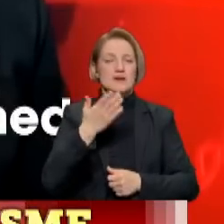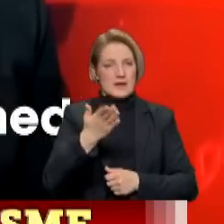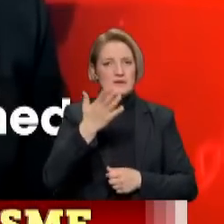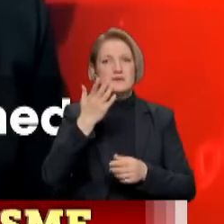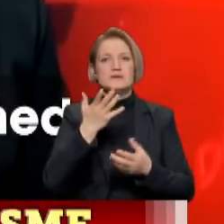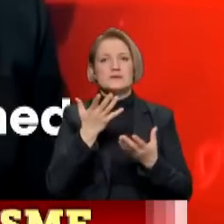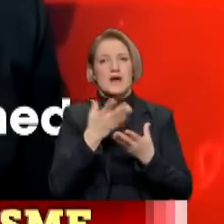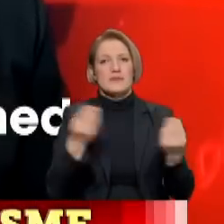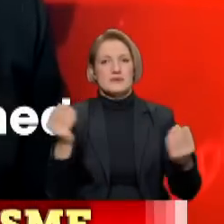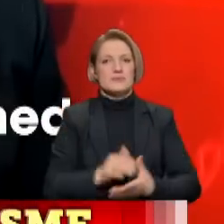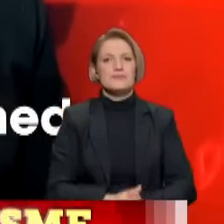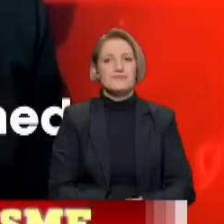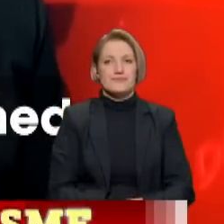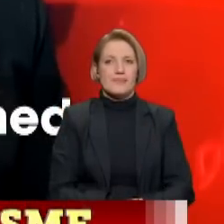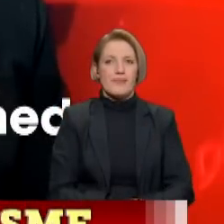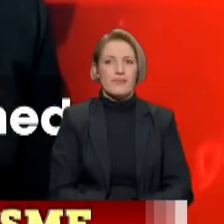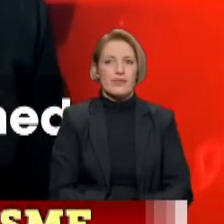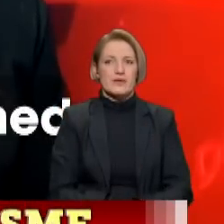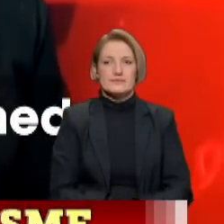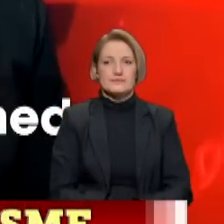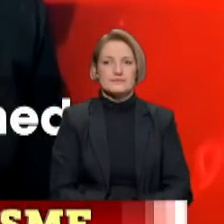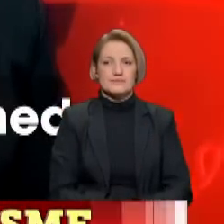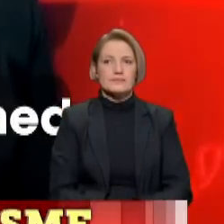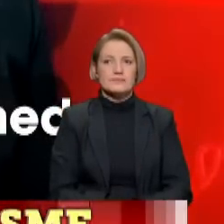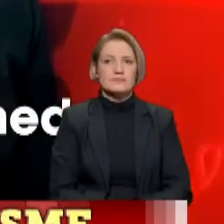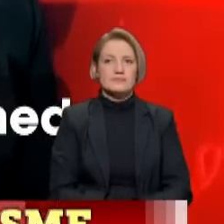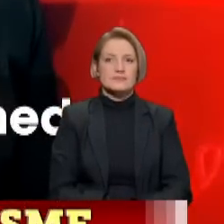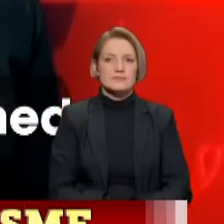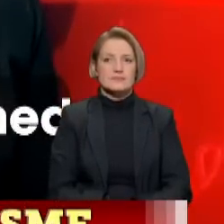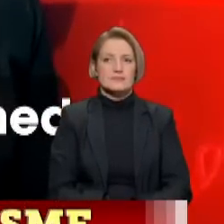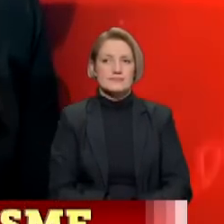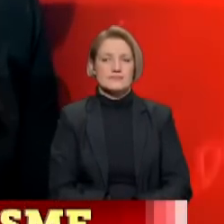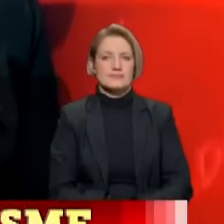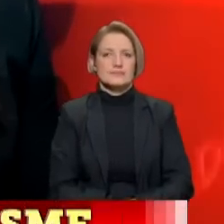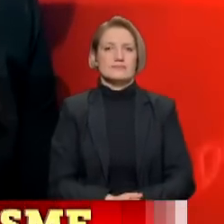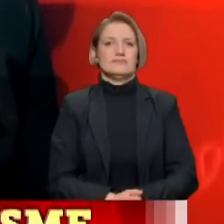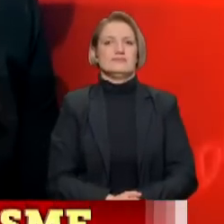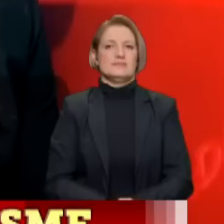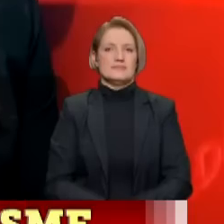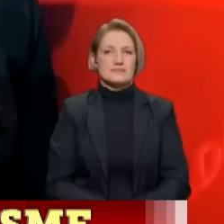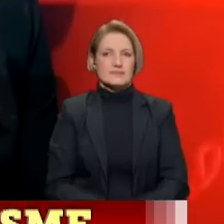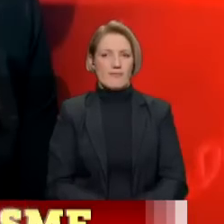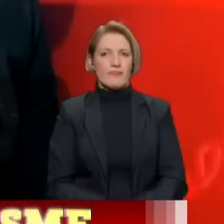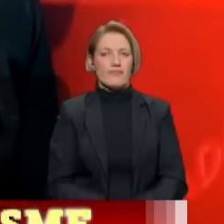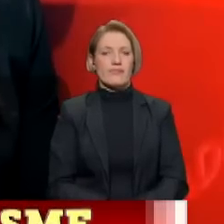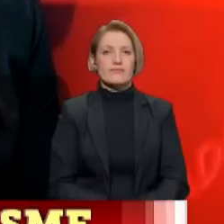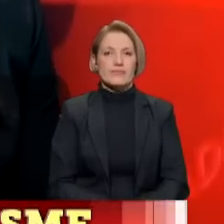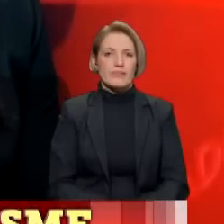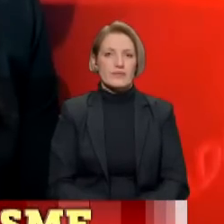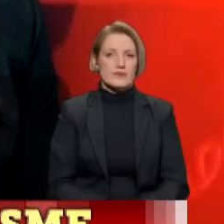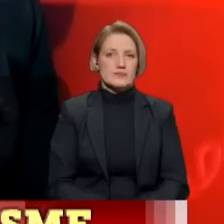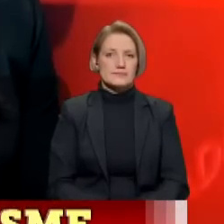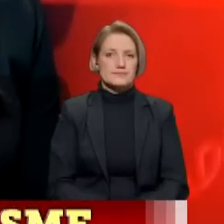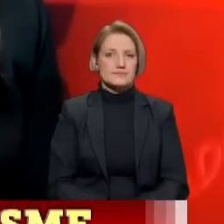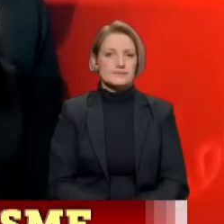yasak gündeme gelebilir ancak kesinleşmeden mümkün değil. Kesinleşmek de zannediyorum istinaf ve temiz yolları çünkü bu temiz açık